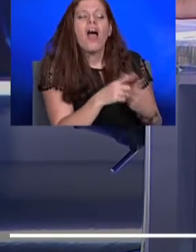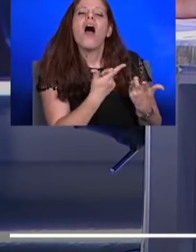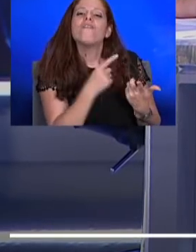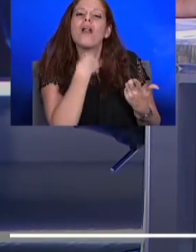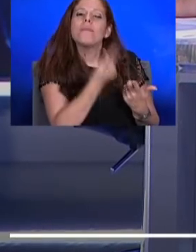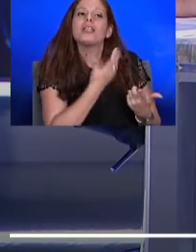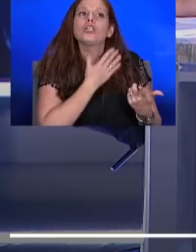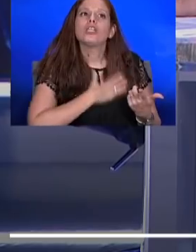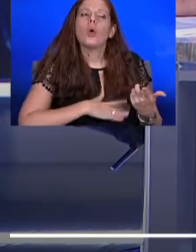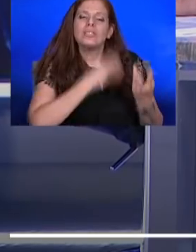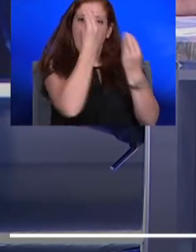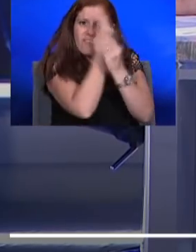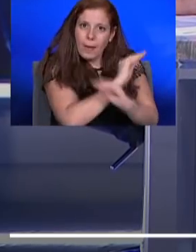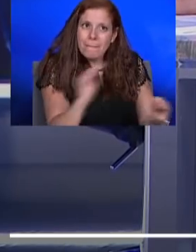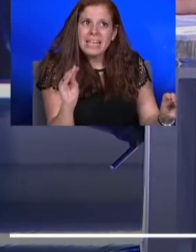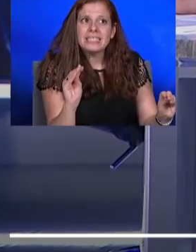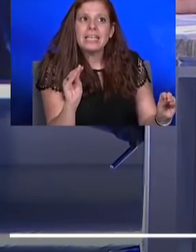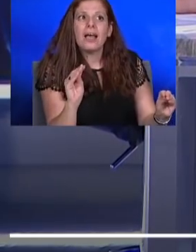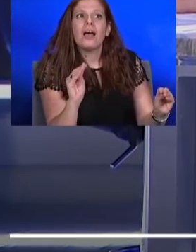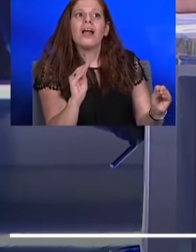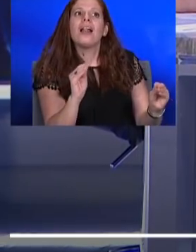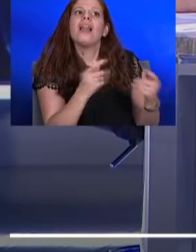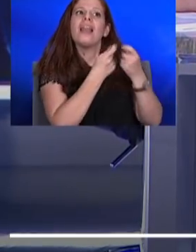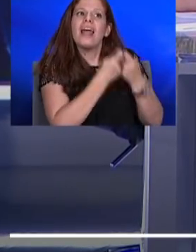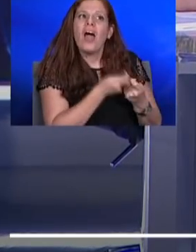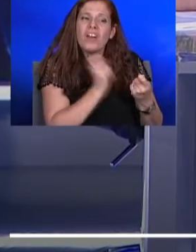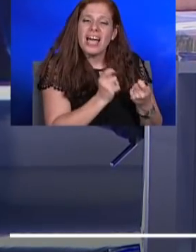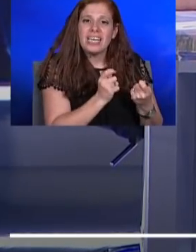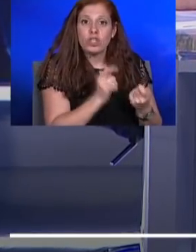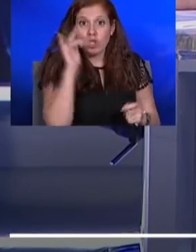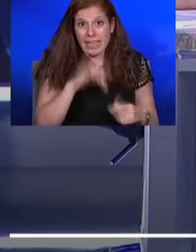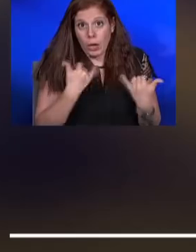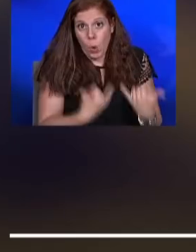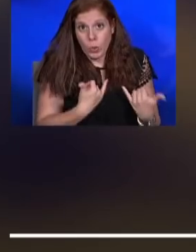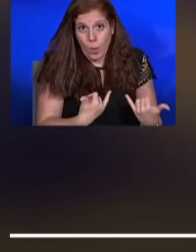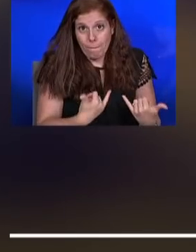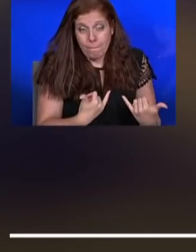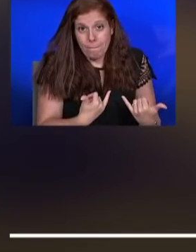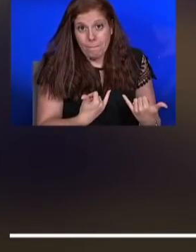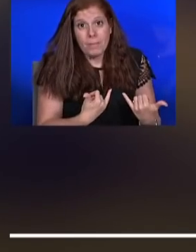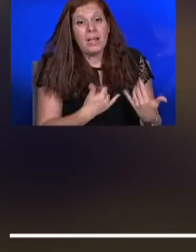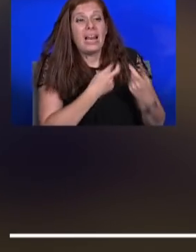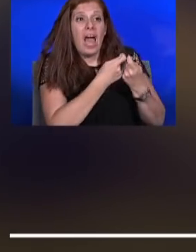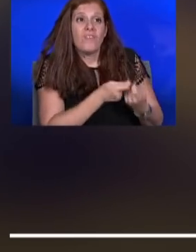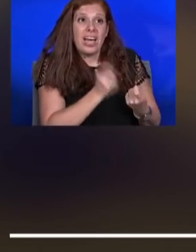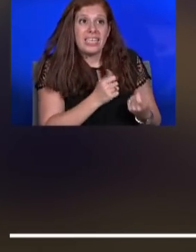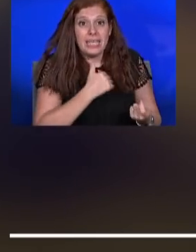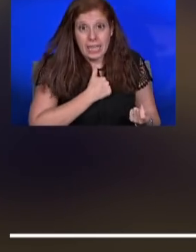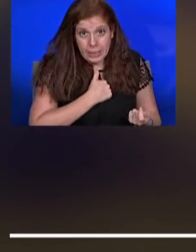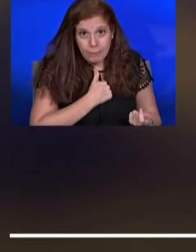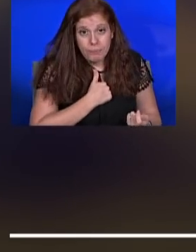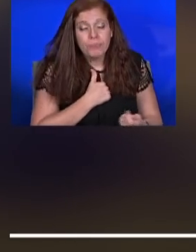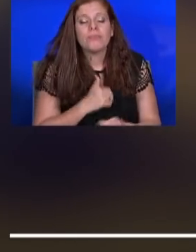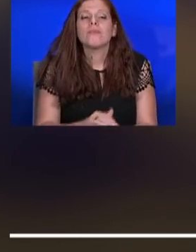מסר לחברי הכנסת שהתנגדו היום בהצבעה, לחברי הכנסת הדתיים. התשובה היא